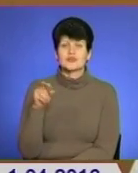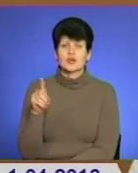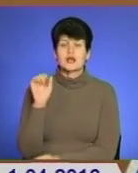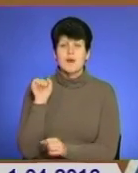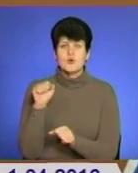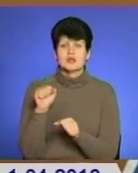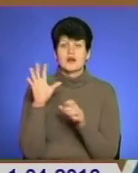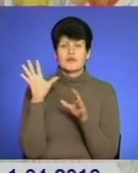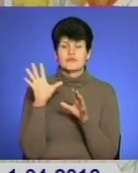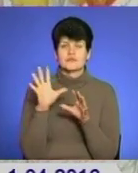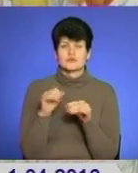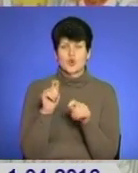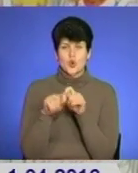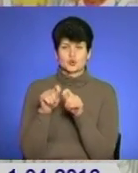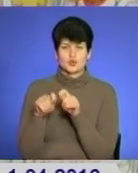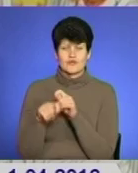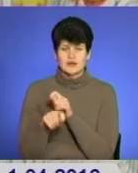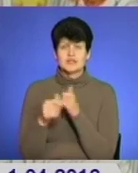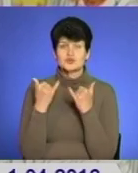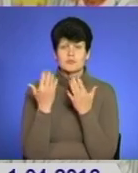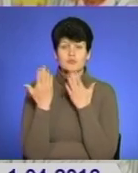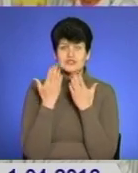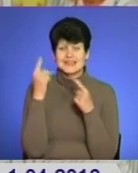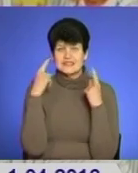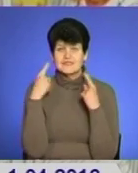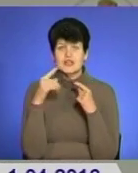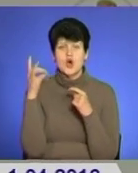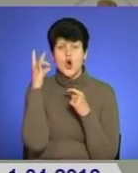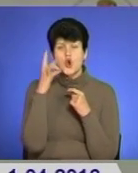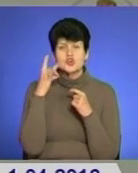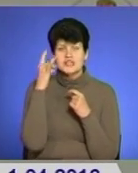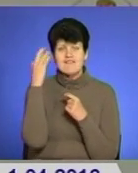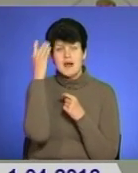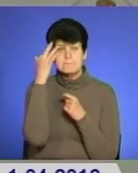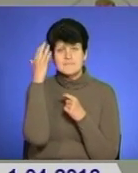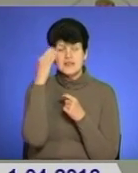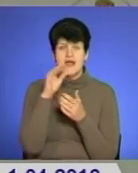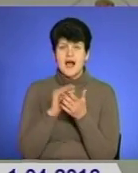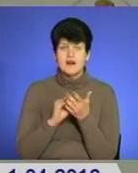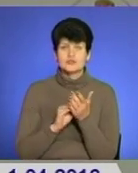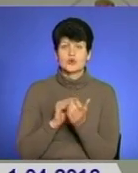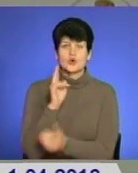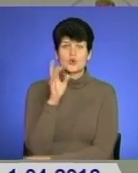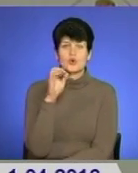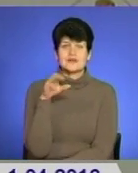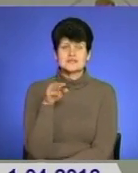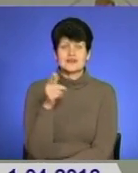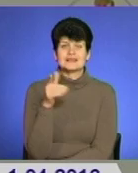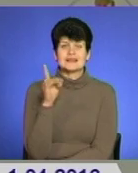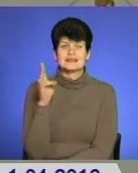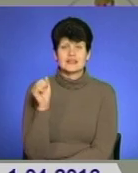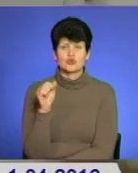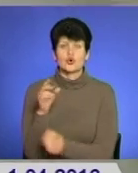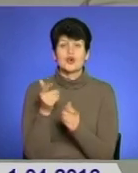зірку, піднімати речі там. Сьогодні ми прочитали твір «Рожева мрія», автор Кость Гнатенко. Цю книжку